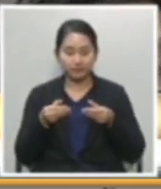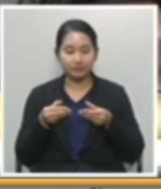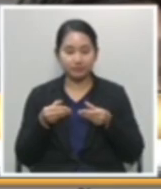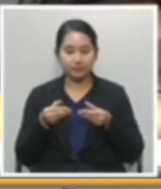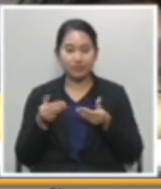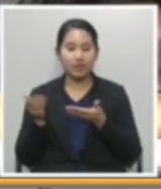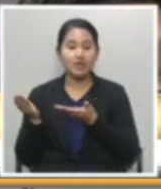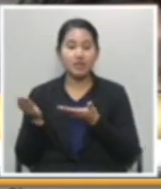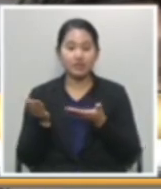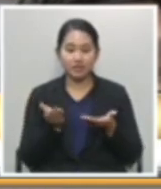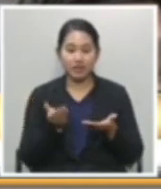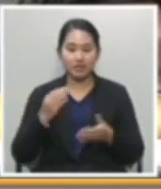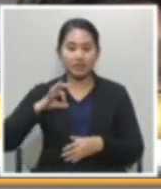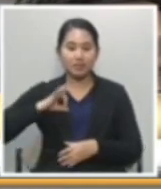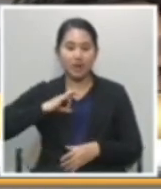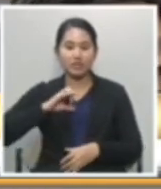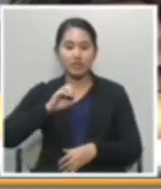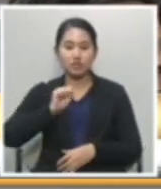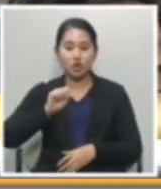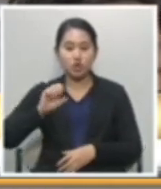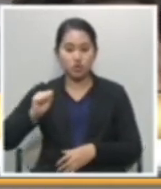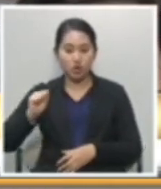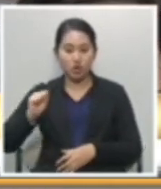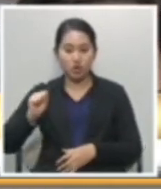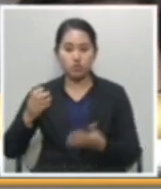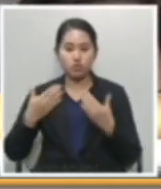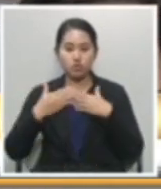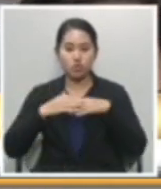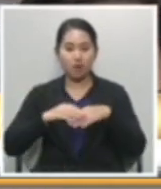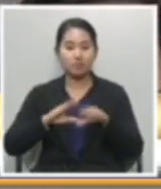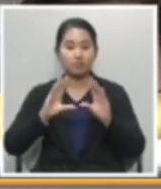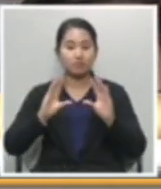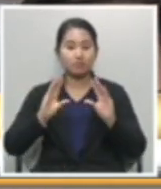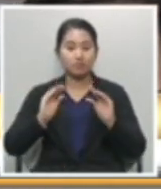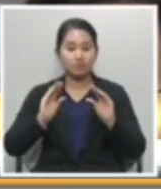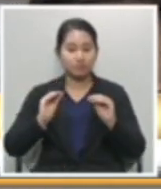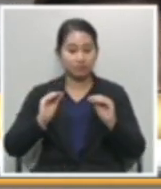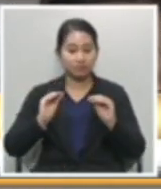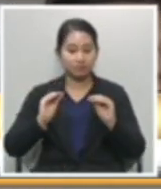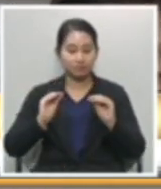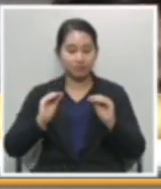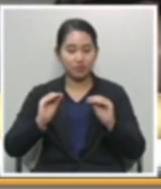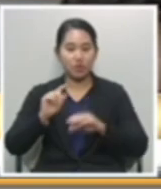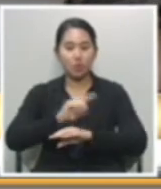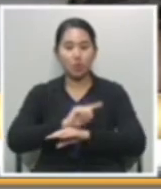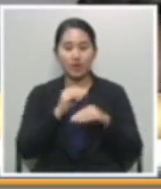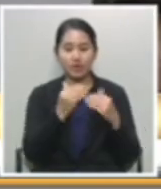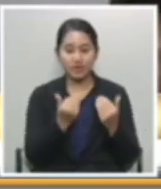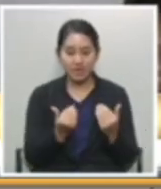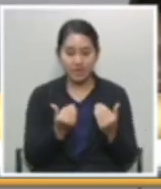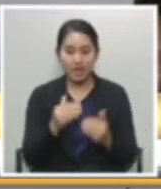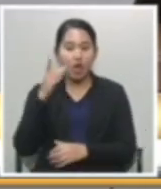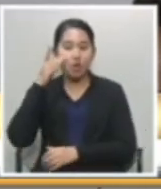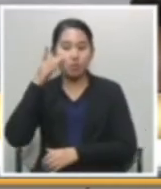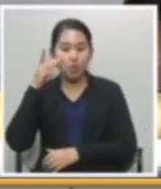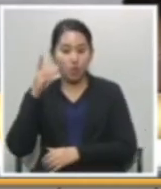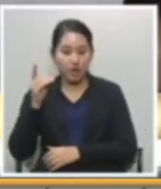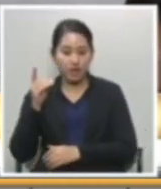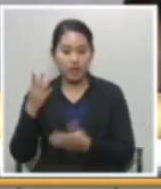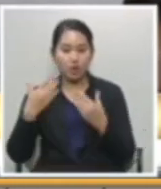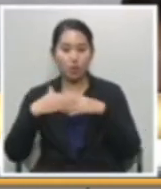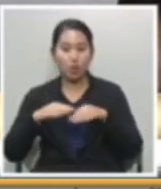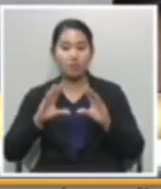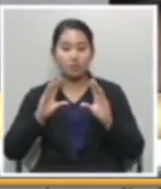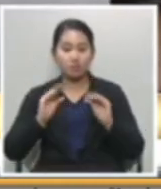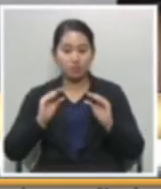ชิญสมาชิกสภาผู้แทนราษฎรมาประชุมนะฮะในวันนี้แล้ววันพรุ่งนี้นะฮะแ